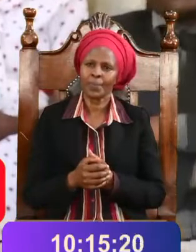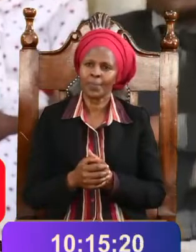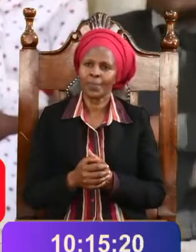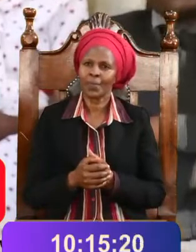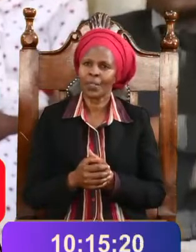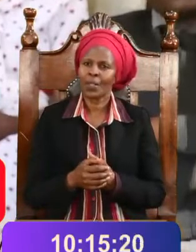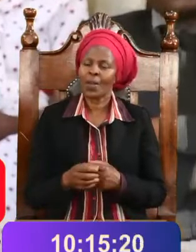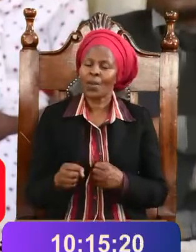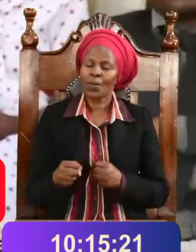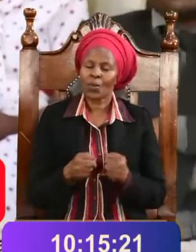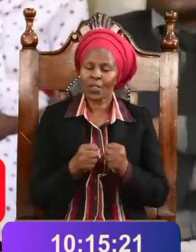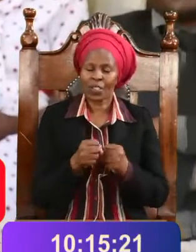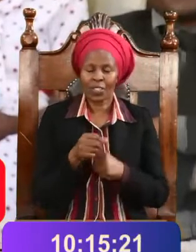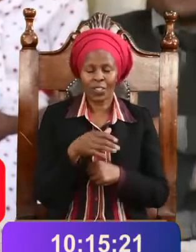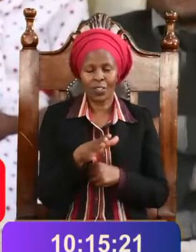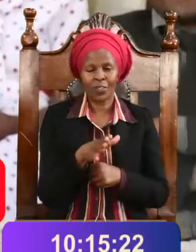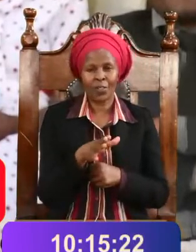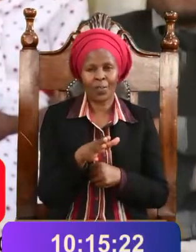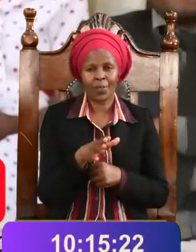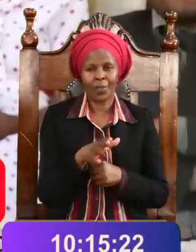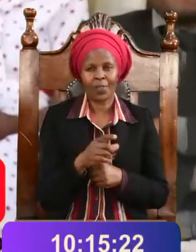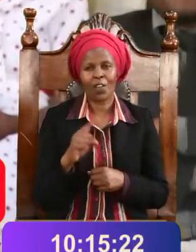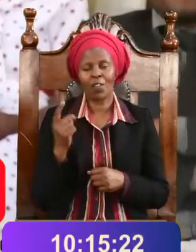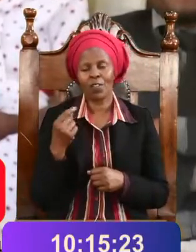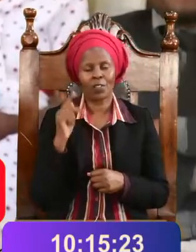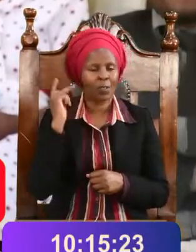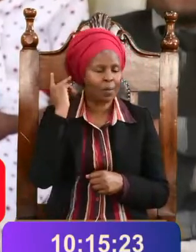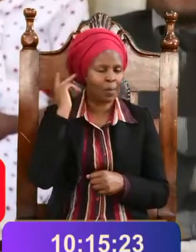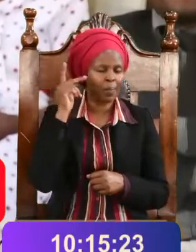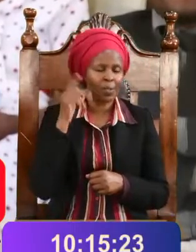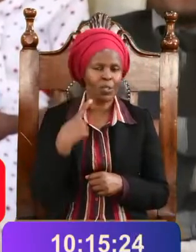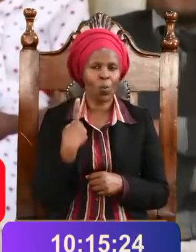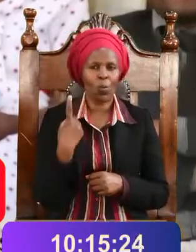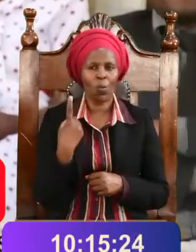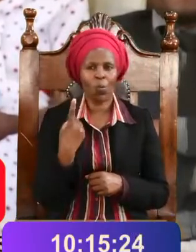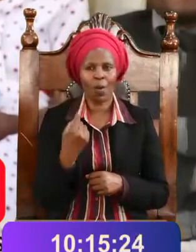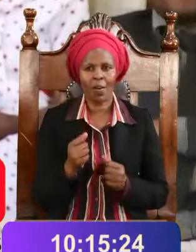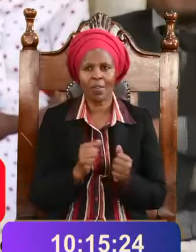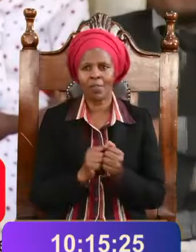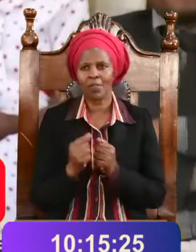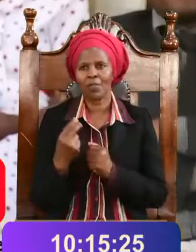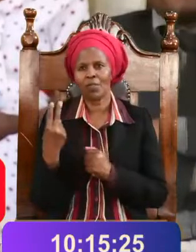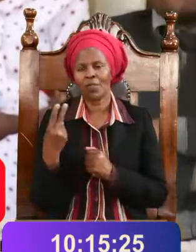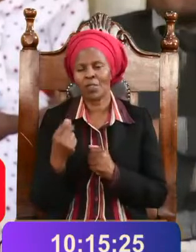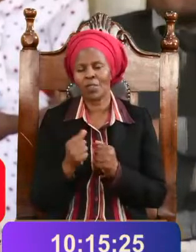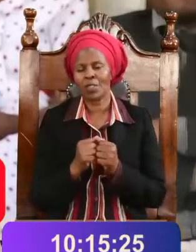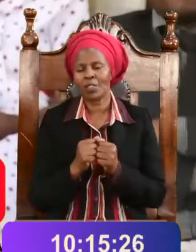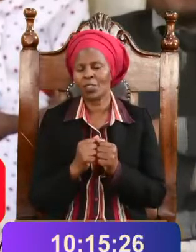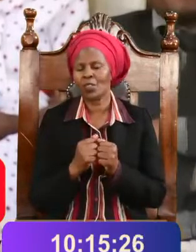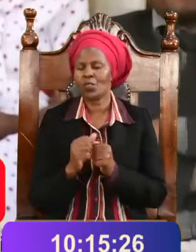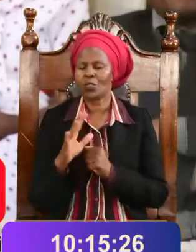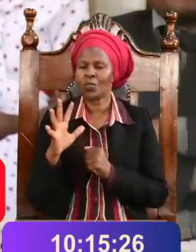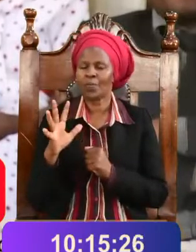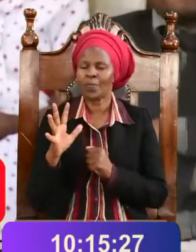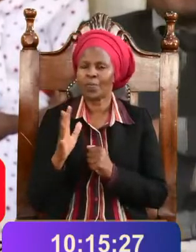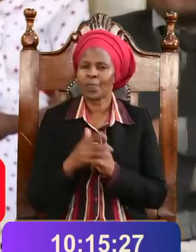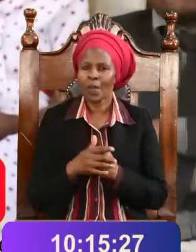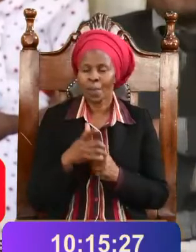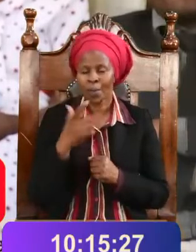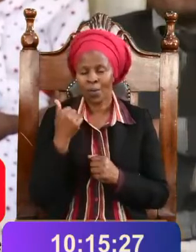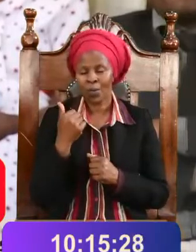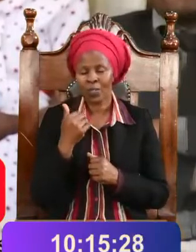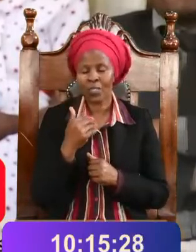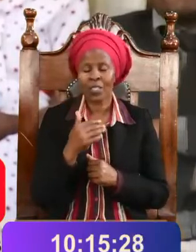Conducting yourself, ukienda katika kitabu cha 1 Peter, chapter 1, verse 14 and 15. Maandiko inasema kwa sababu Mungu